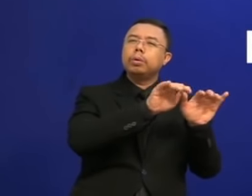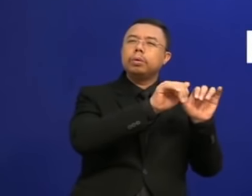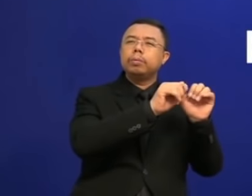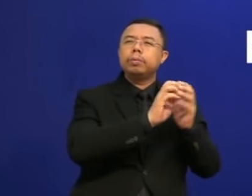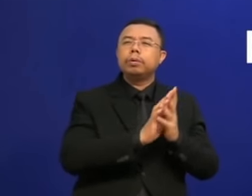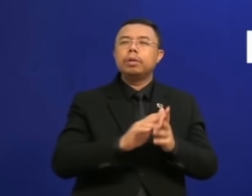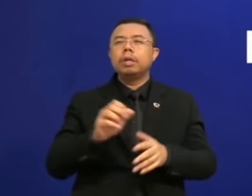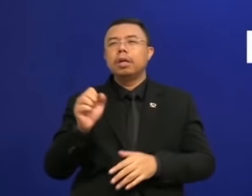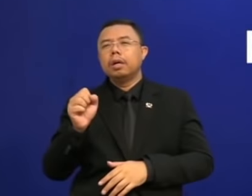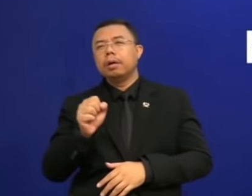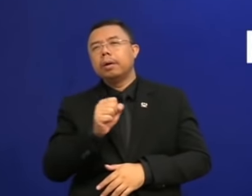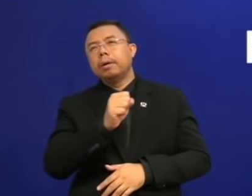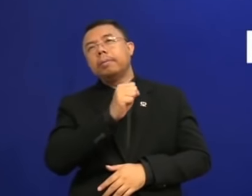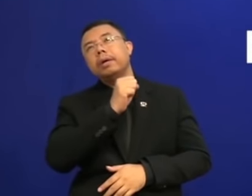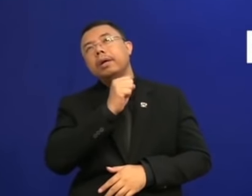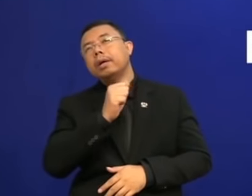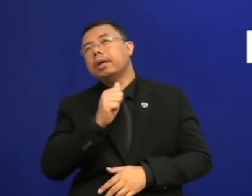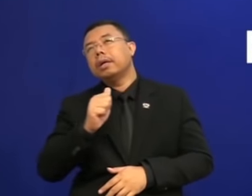Burung-burung pun